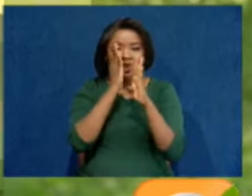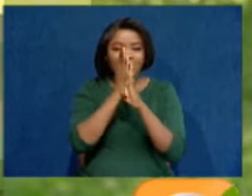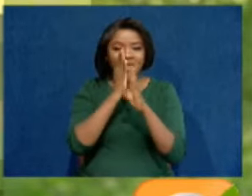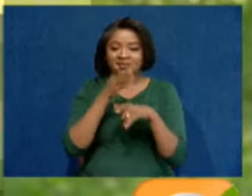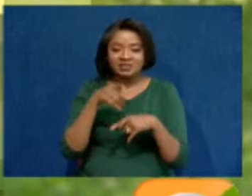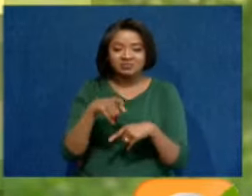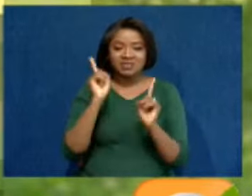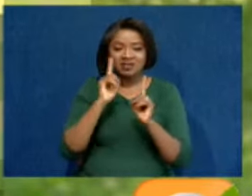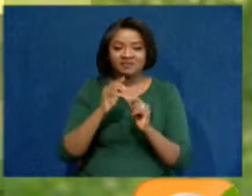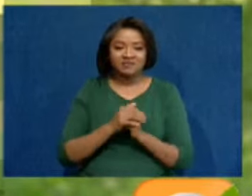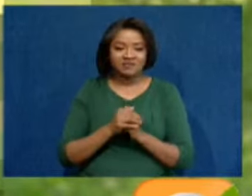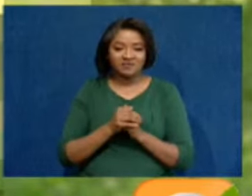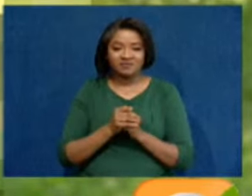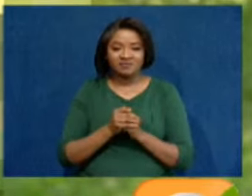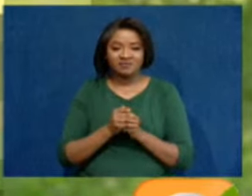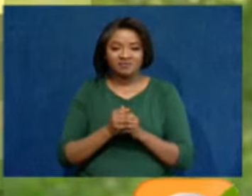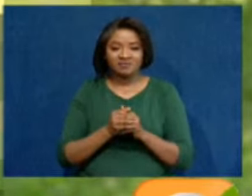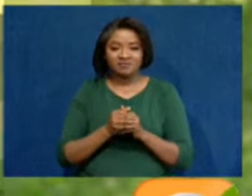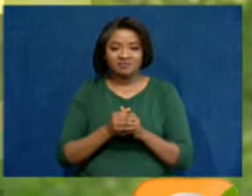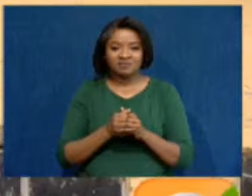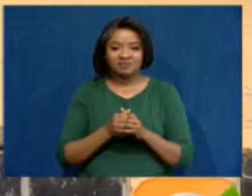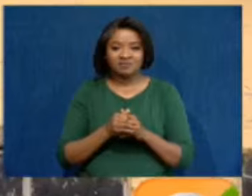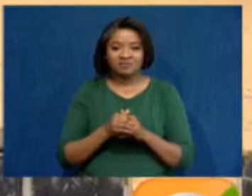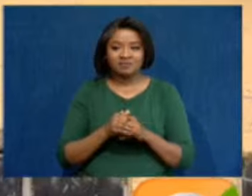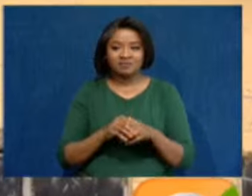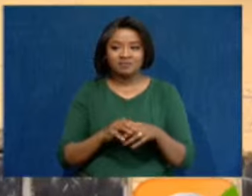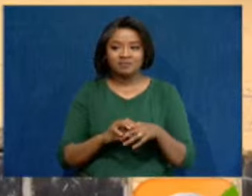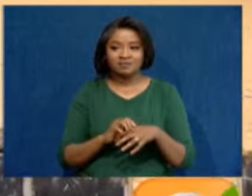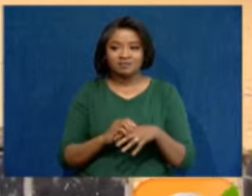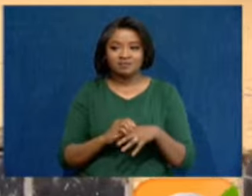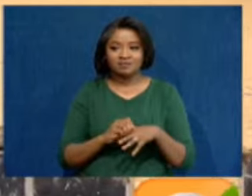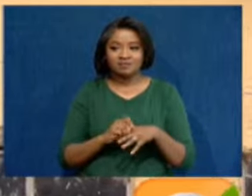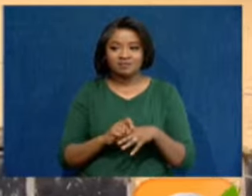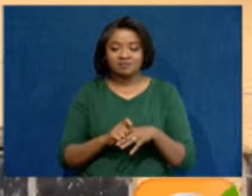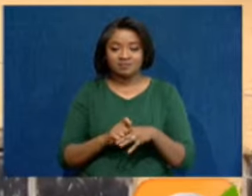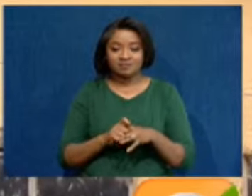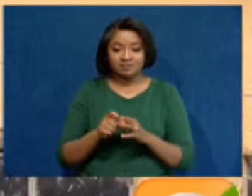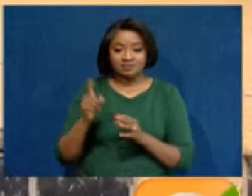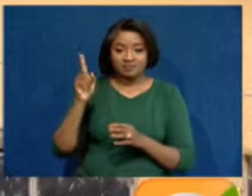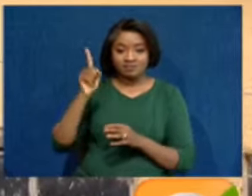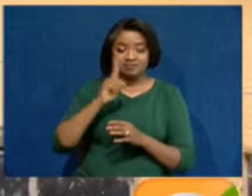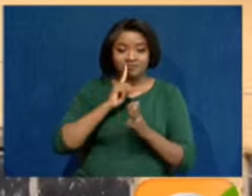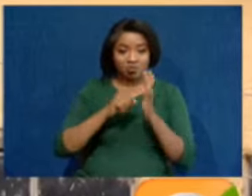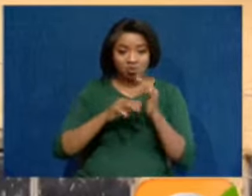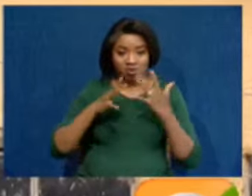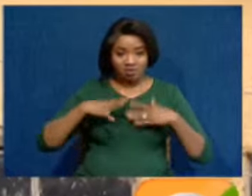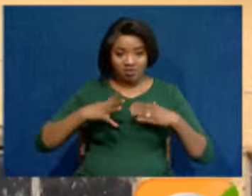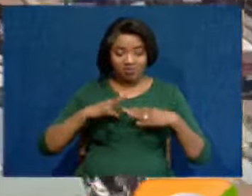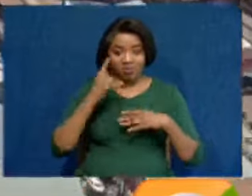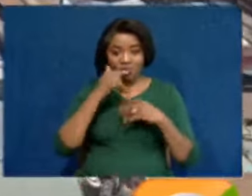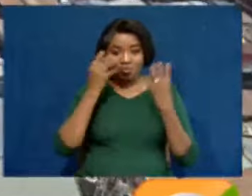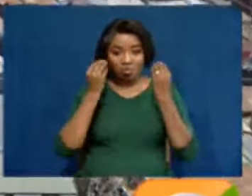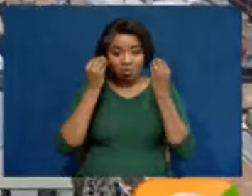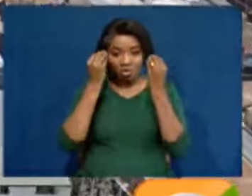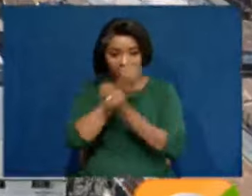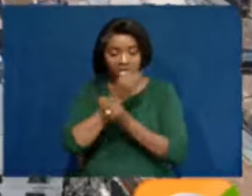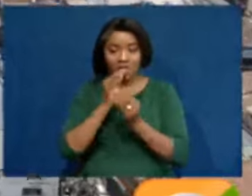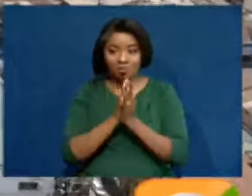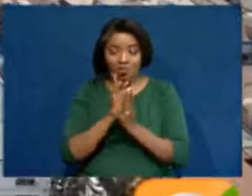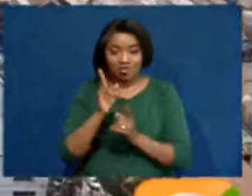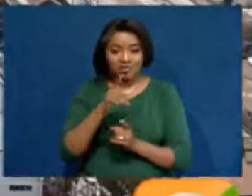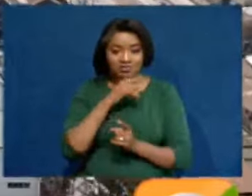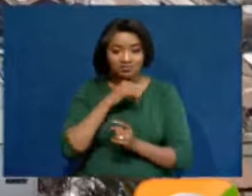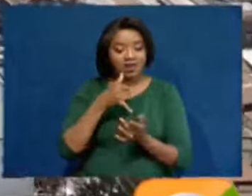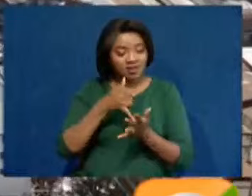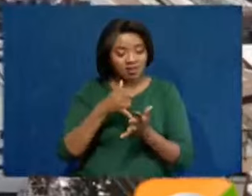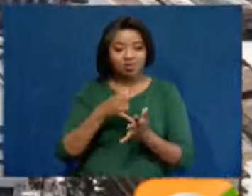of tactics to make him overpower the DCI. Afisa huyu akidai kuwa miongoni mwa waliolaghaiwa na mshukiwa huyu ni